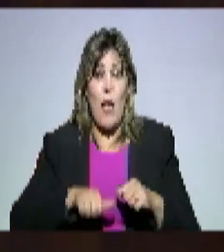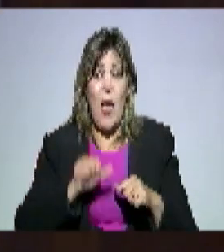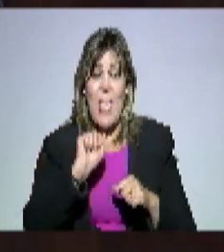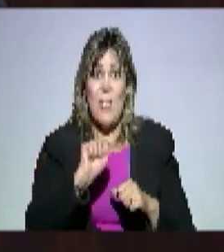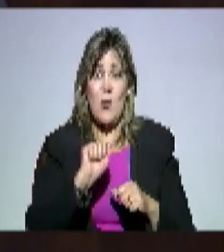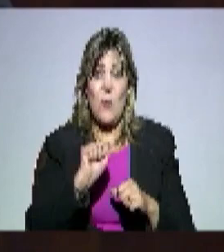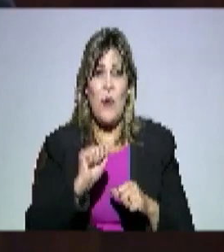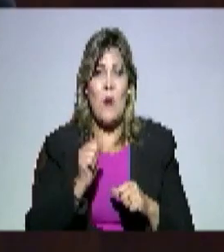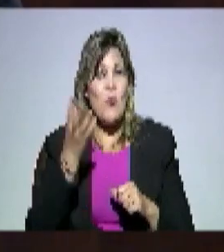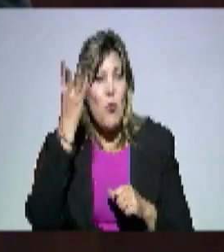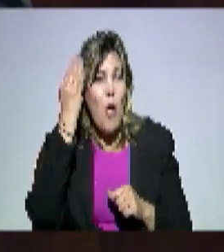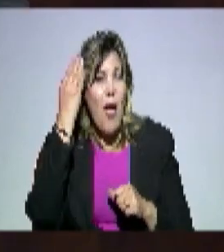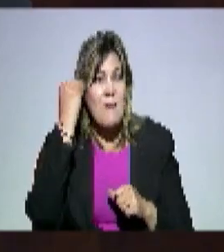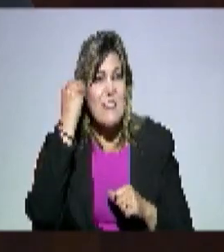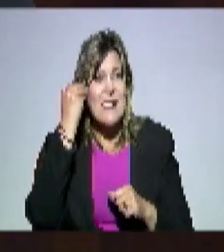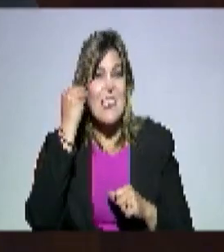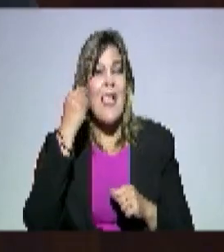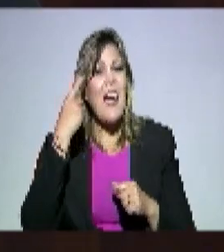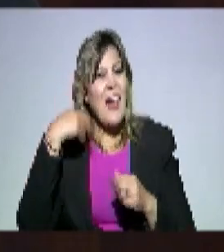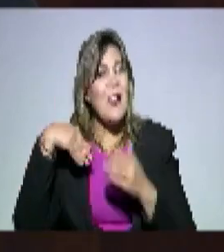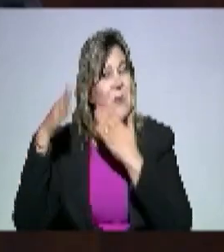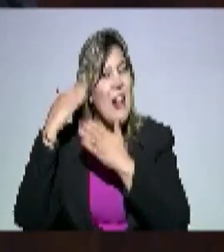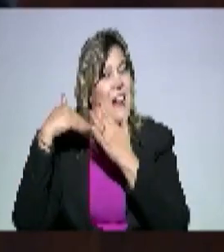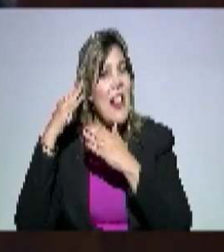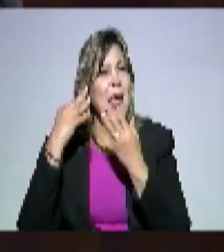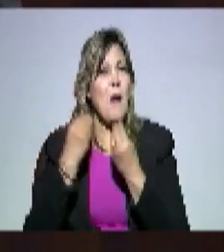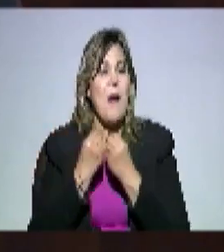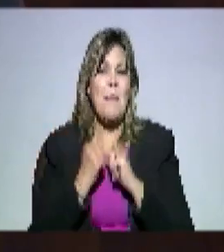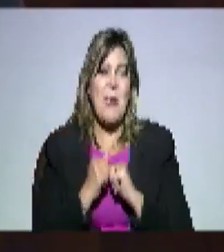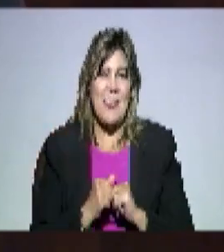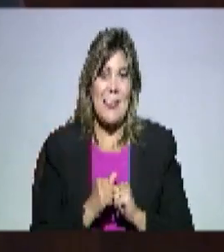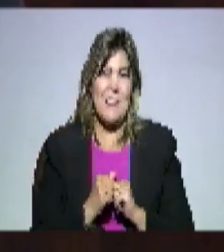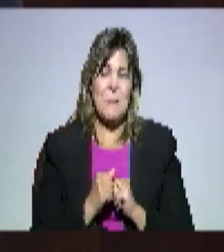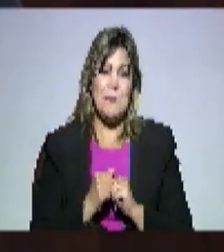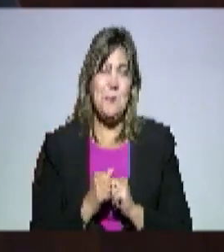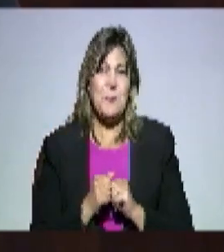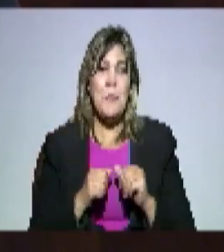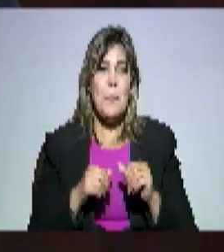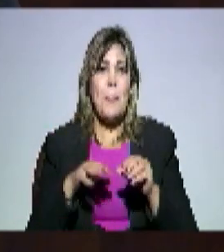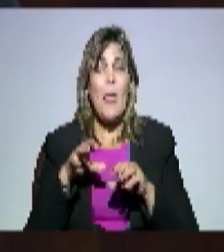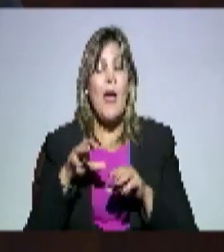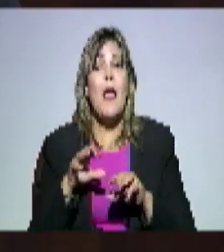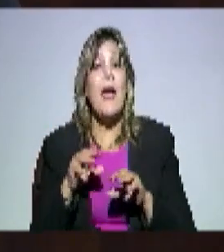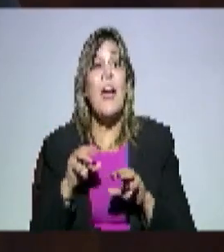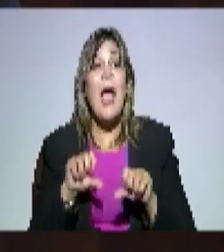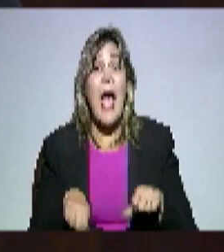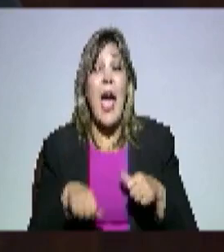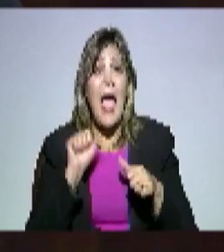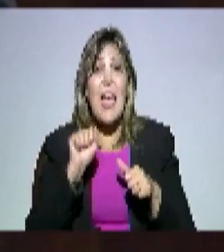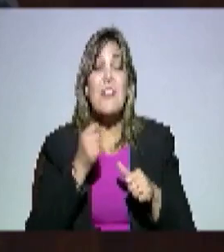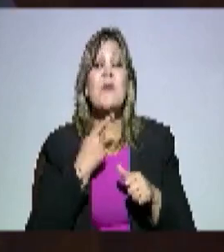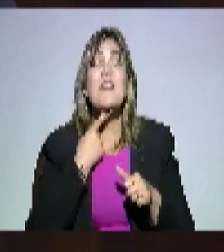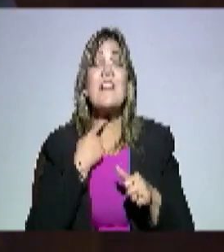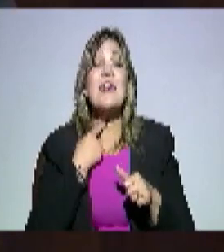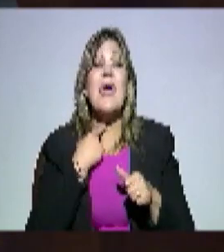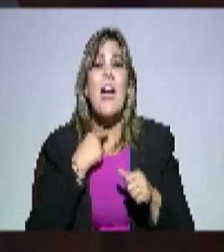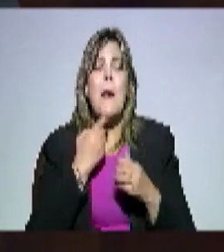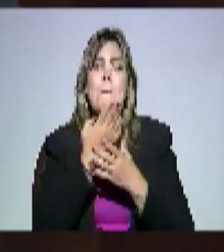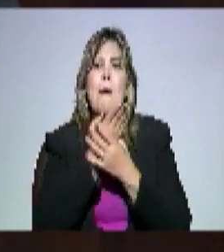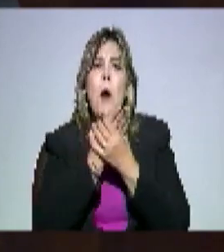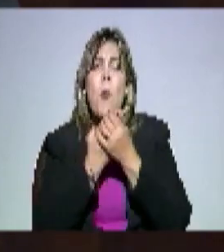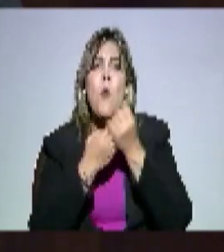حضراتكم حافظينها فخلونا نرجع فيها حاجات قصه ماريمرقس دي لوحدها تدي رجاء ماري مرقس ده مولود في